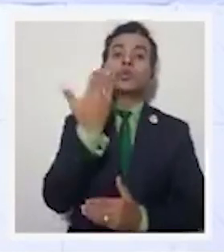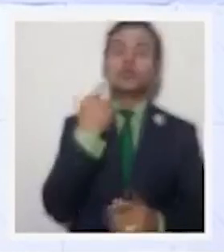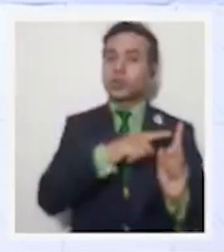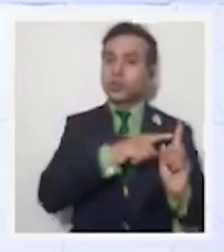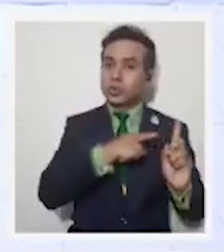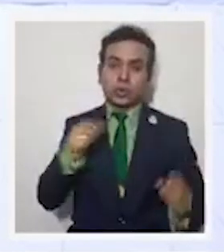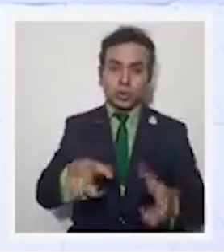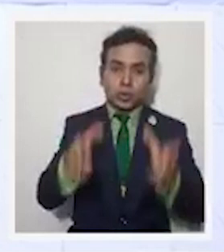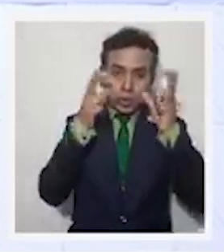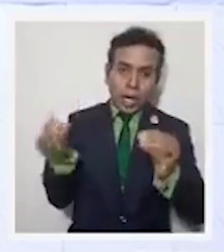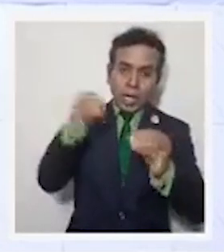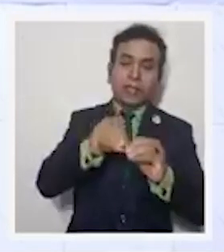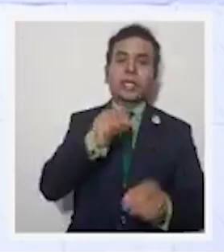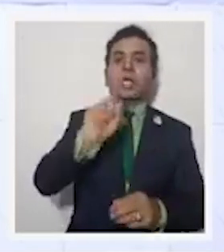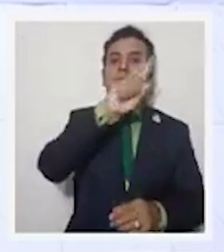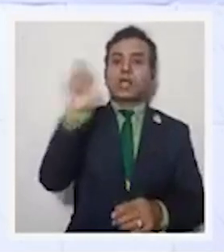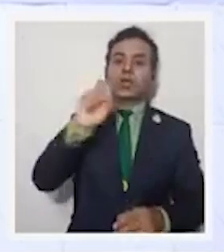হয়েছেন।